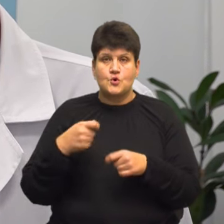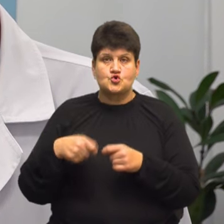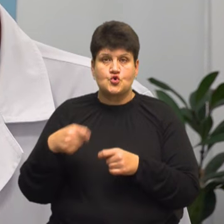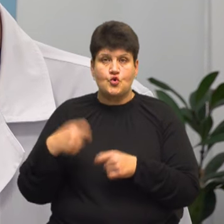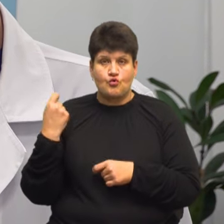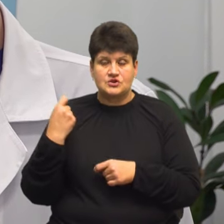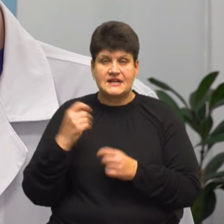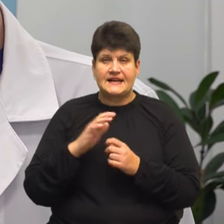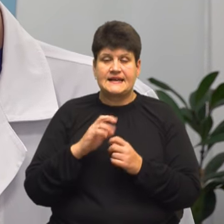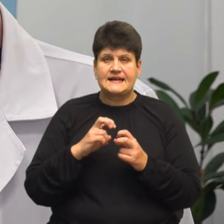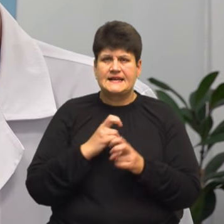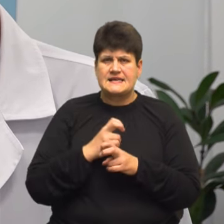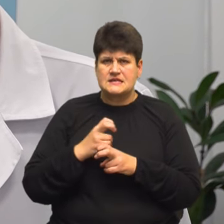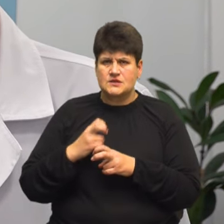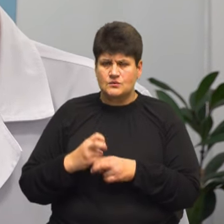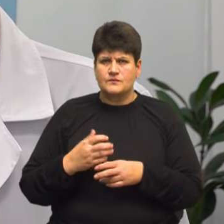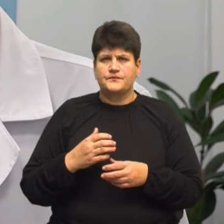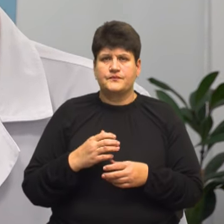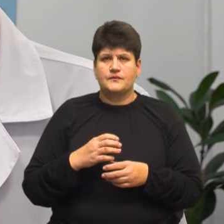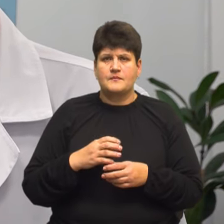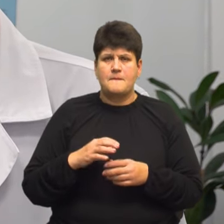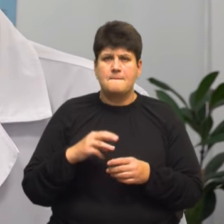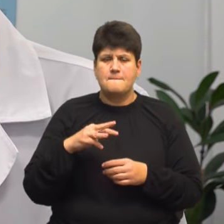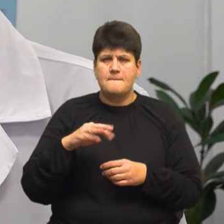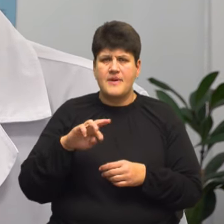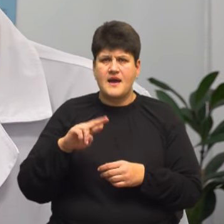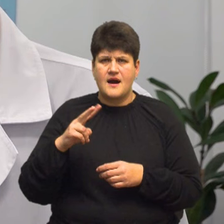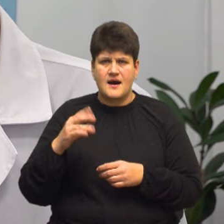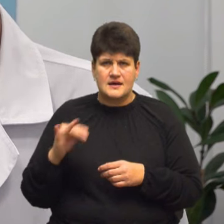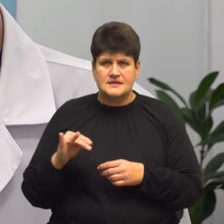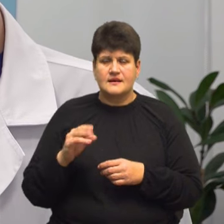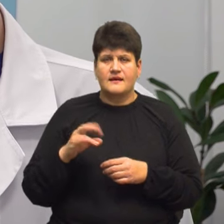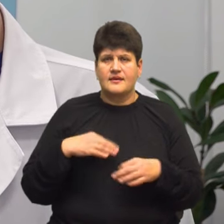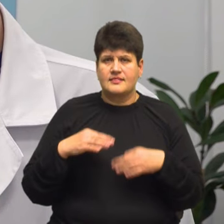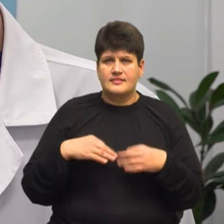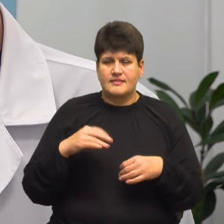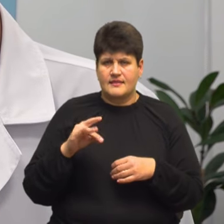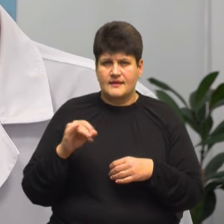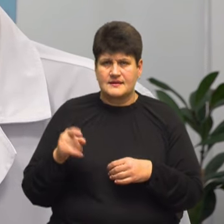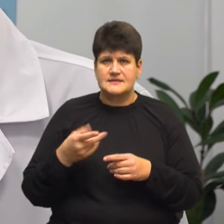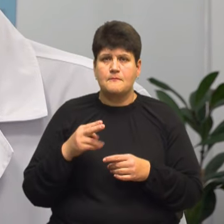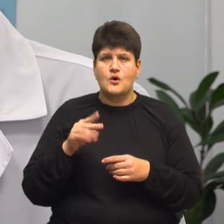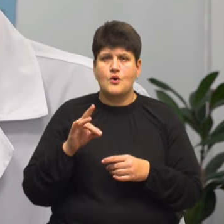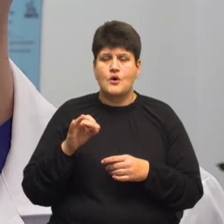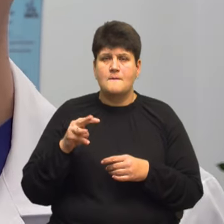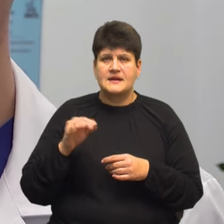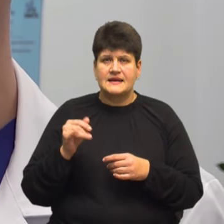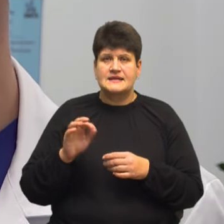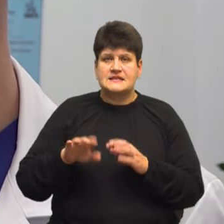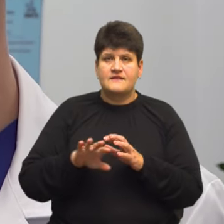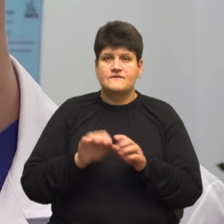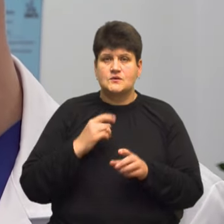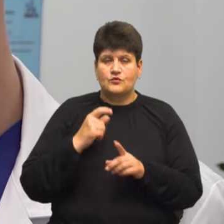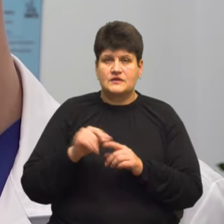самі кісткові структури, всі м'язи і променевий нерв. Це нерв, який відповідає за рухи в кінцівці. Кість